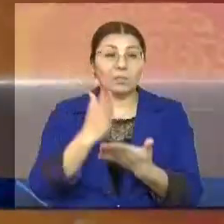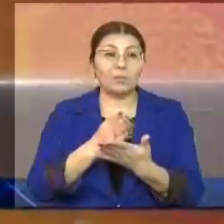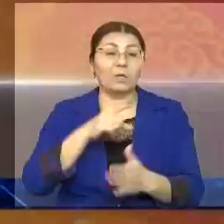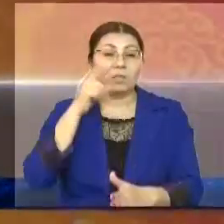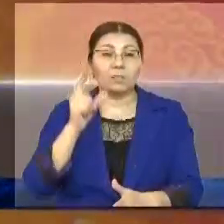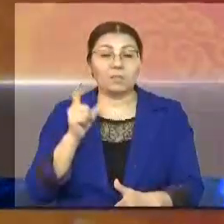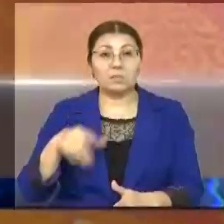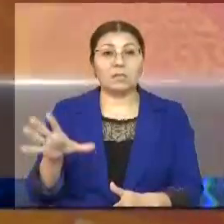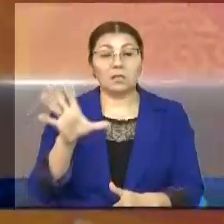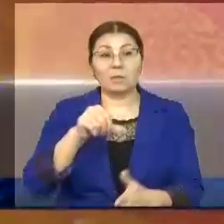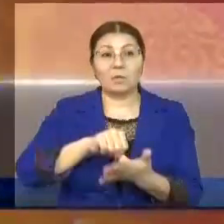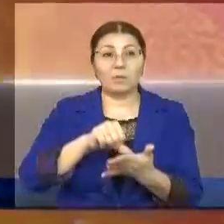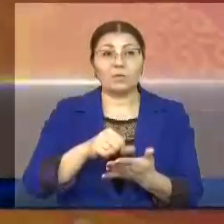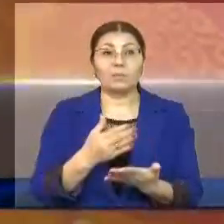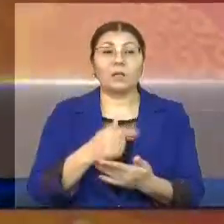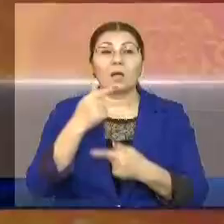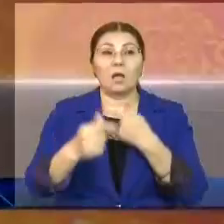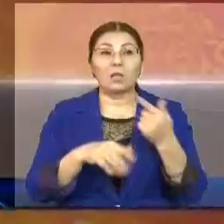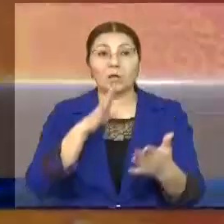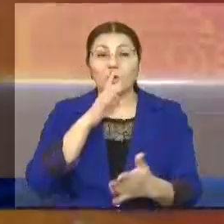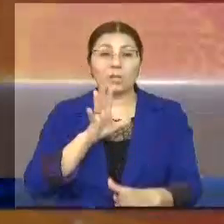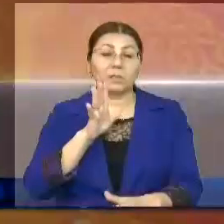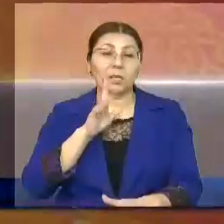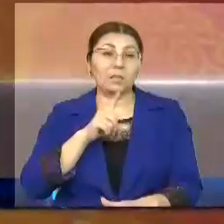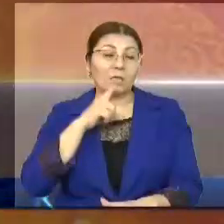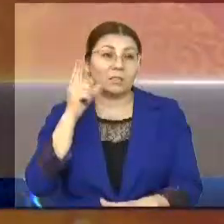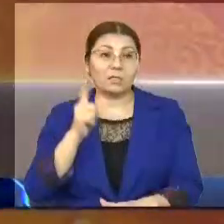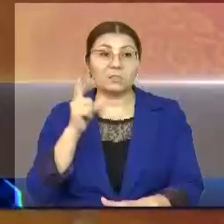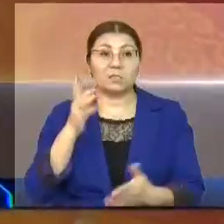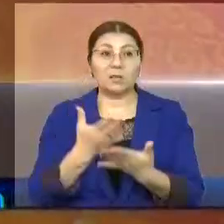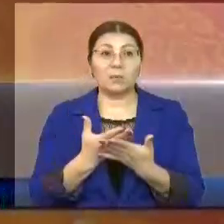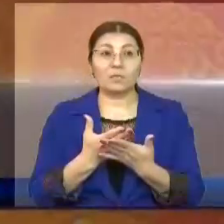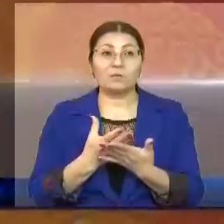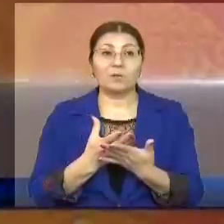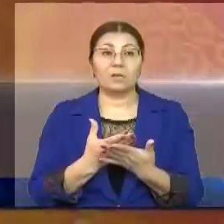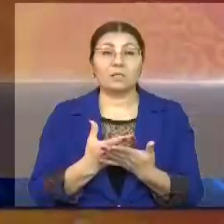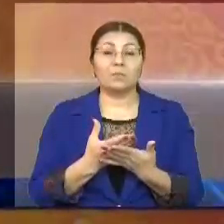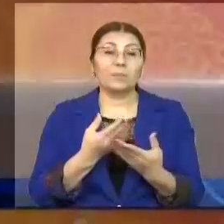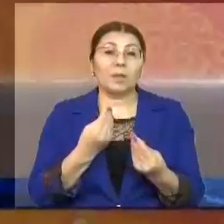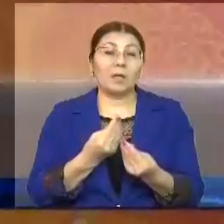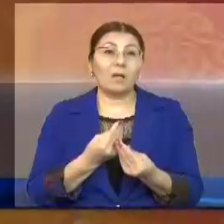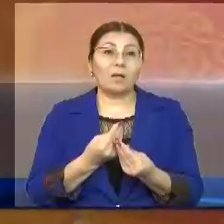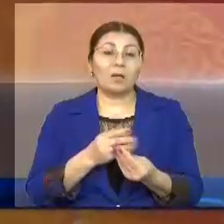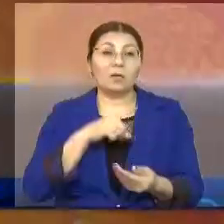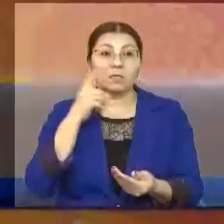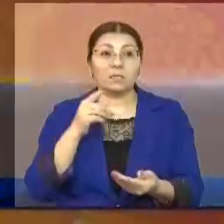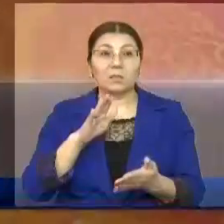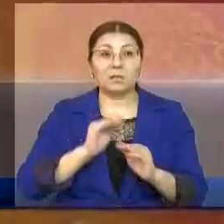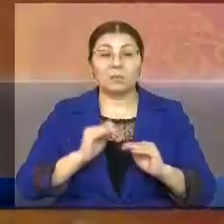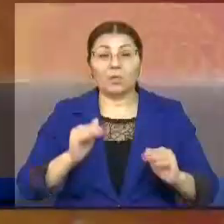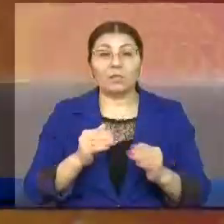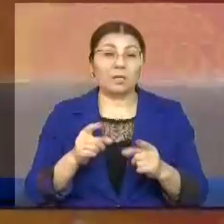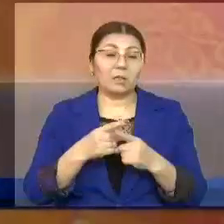қатысты. Келесіде біздер мүмкін жастарына арасына бір возрастной ценз қойып, арасында балаларға